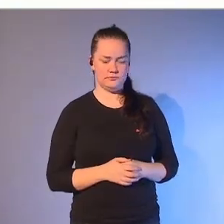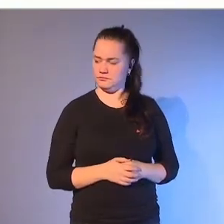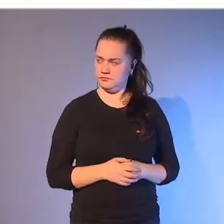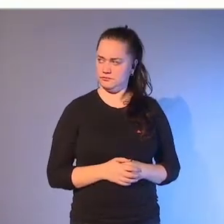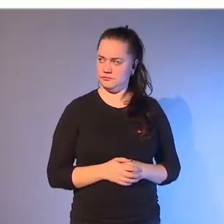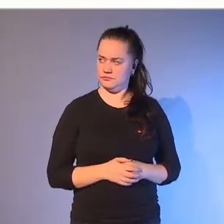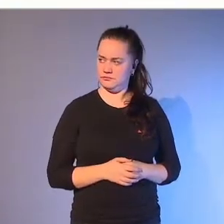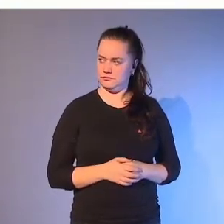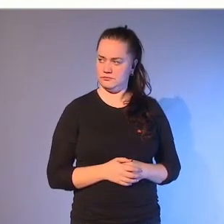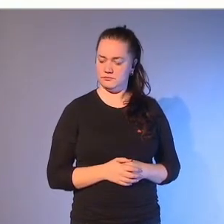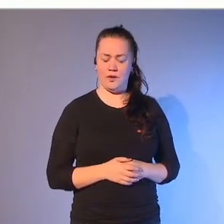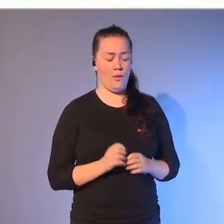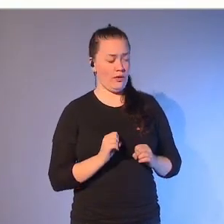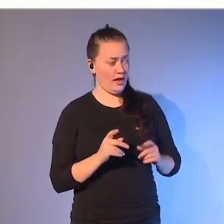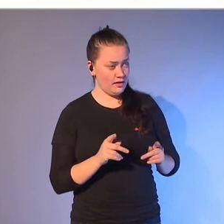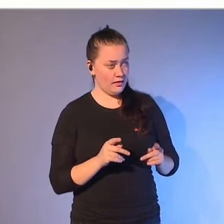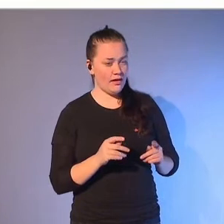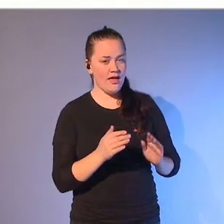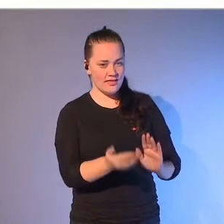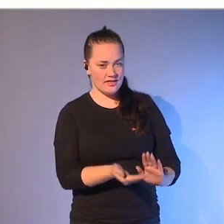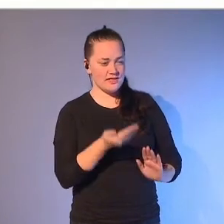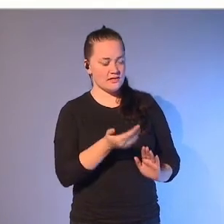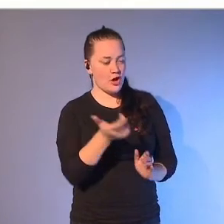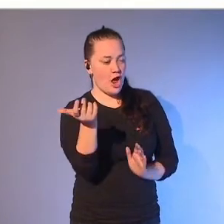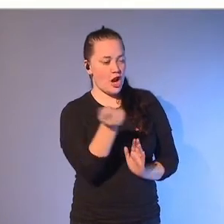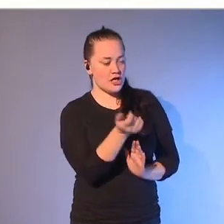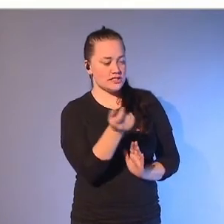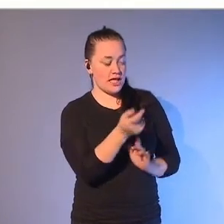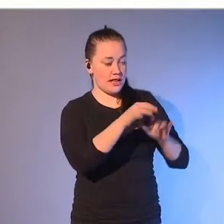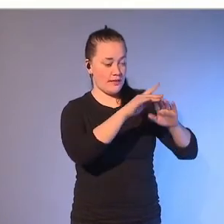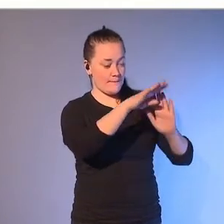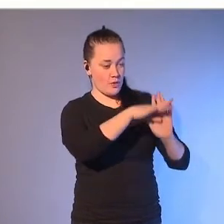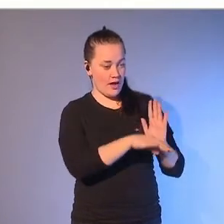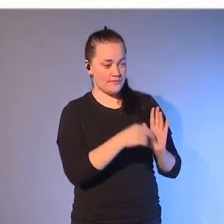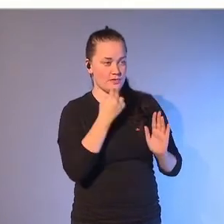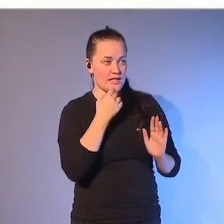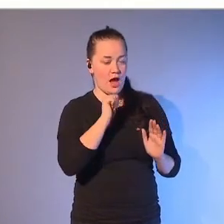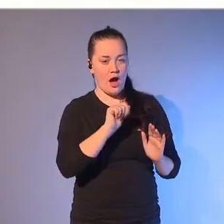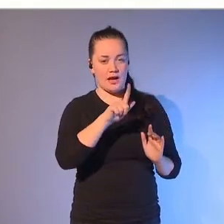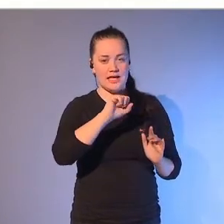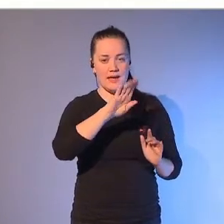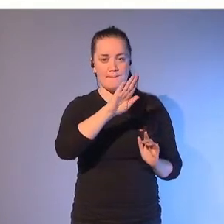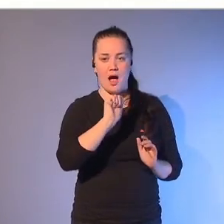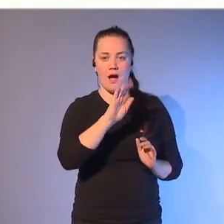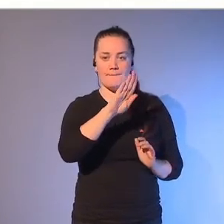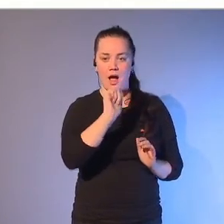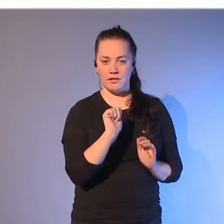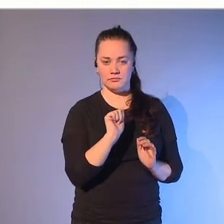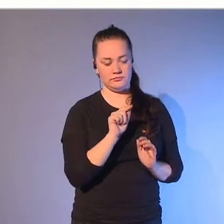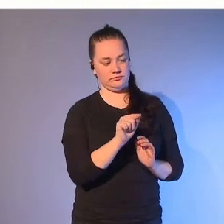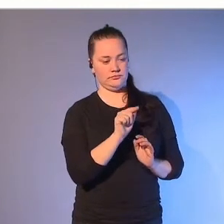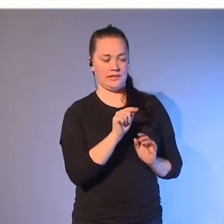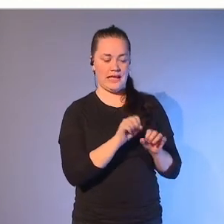Og så visste jeg da at han har lastet ned et program som heter Alibaba, som er